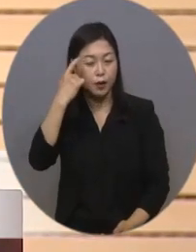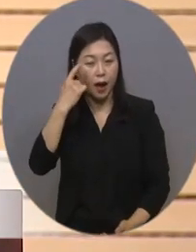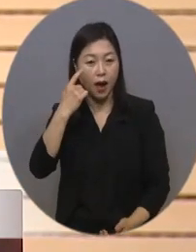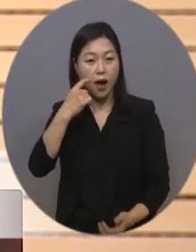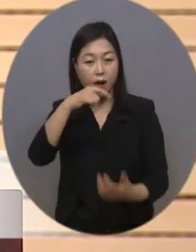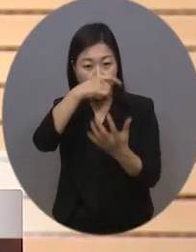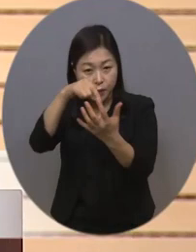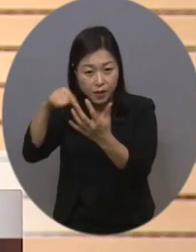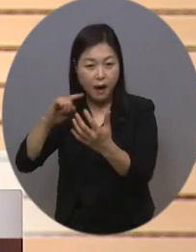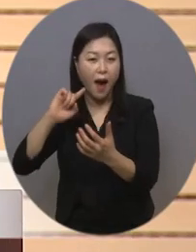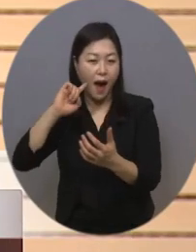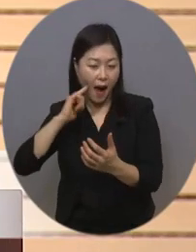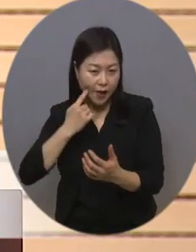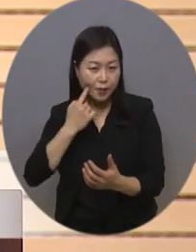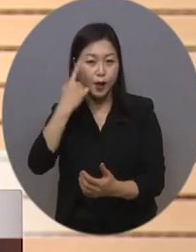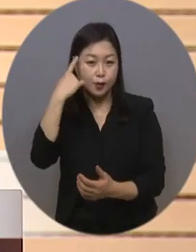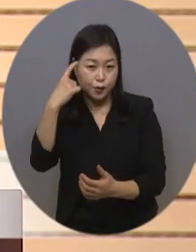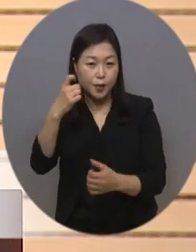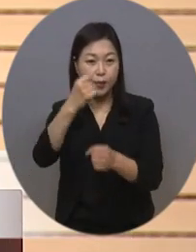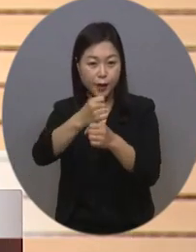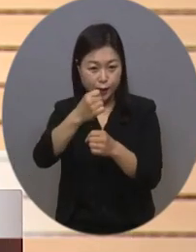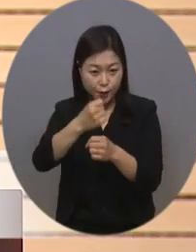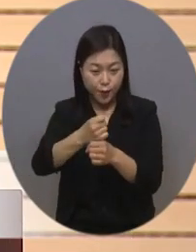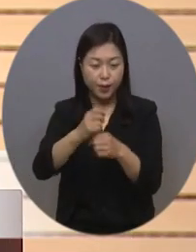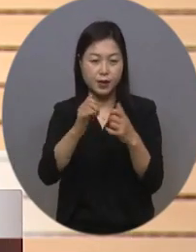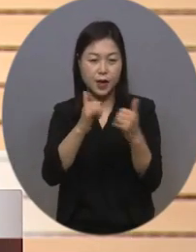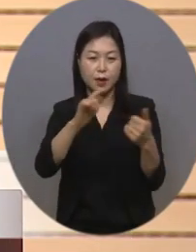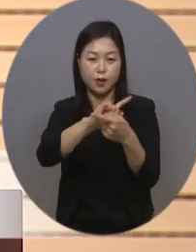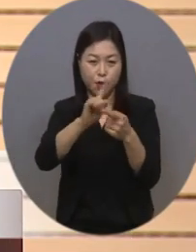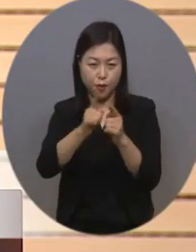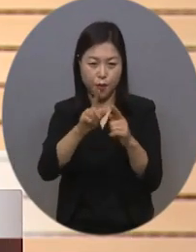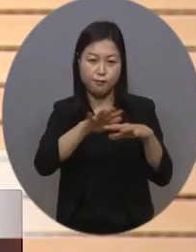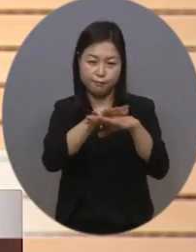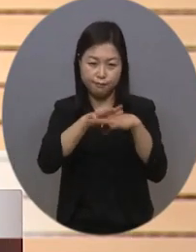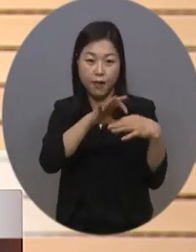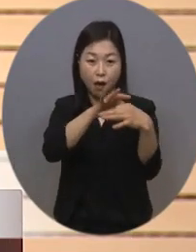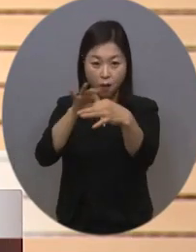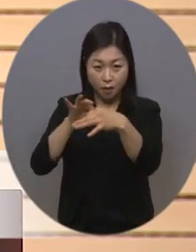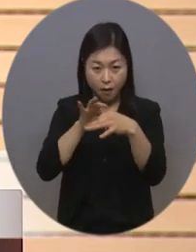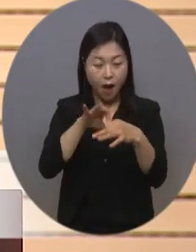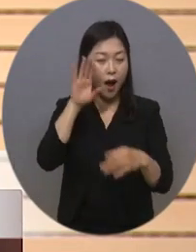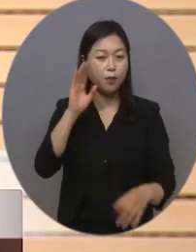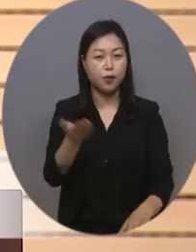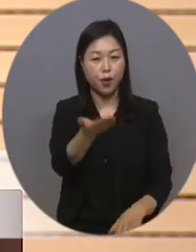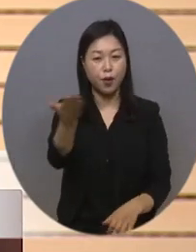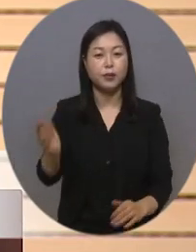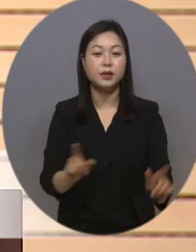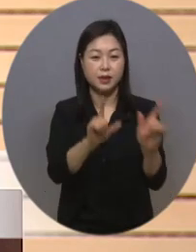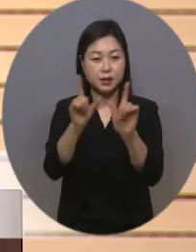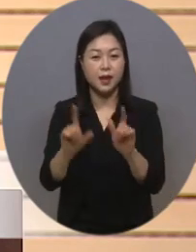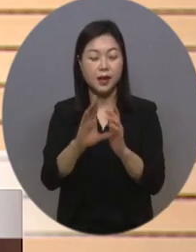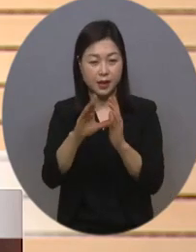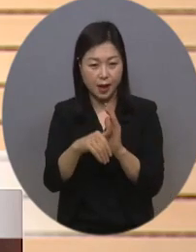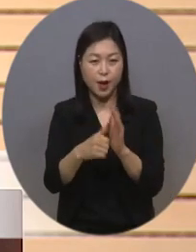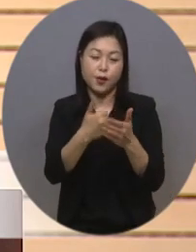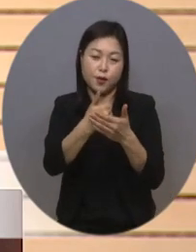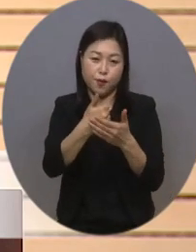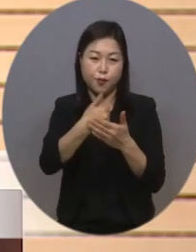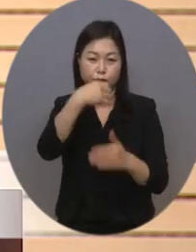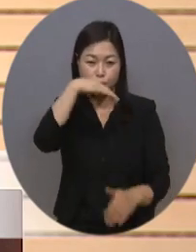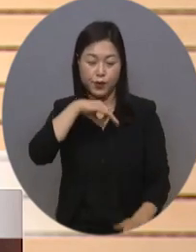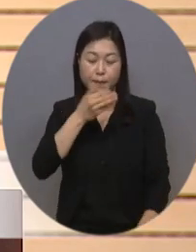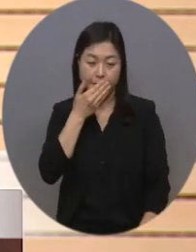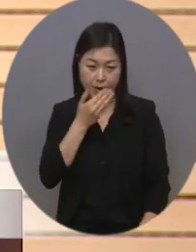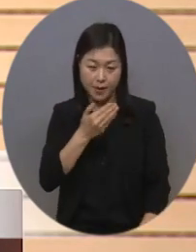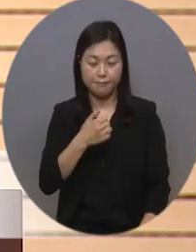만들고 또 새로운 인적 네트워크를 통해서 앞으로 여러분들이 살아가는 데 있어서 큰